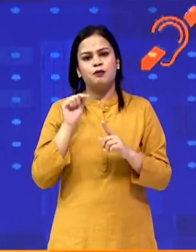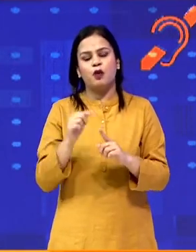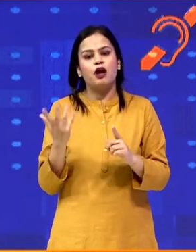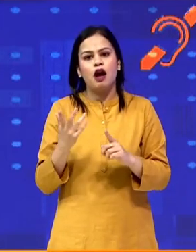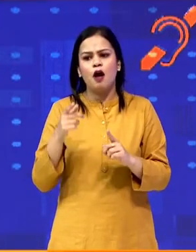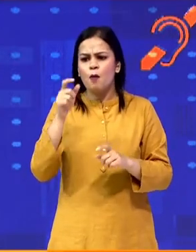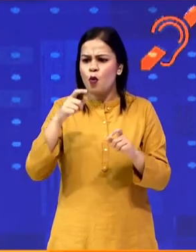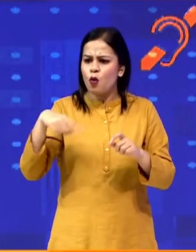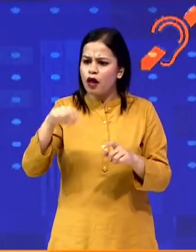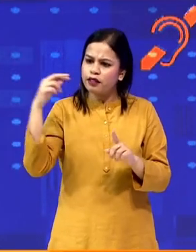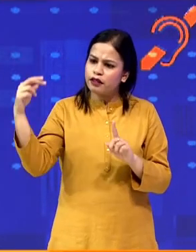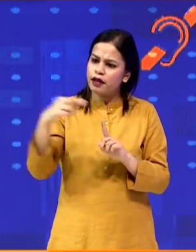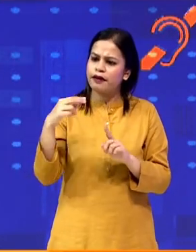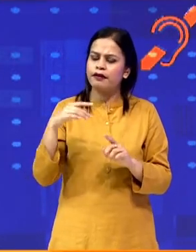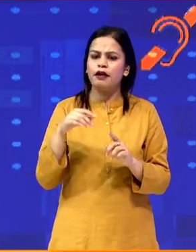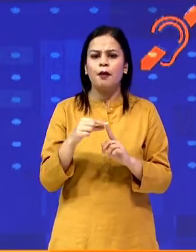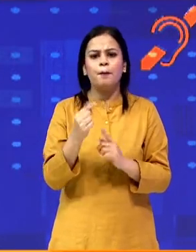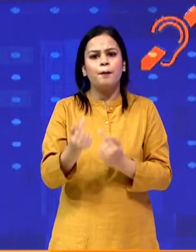हैं